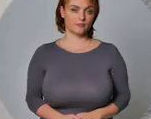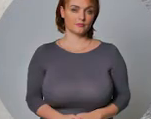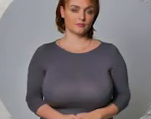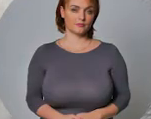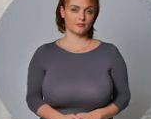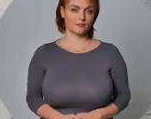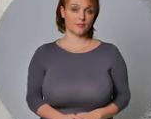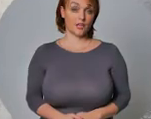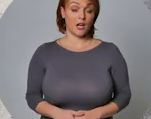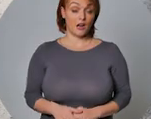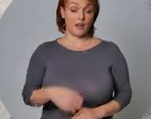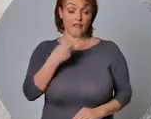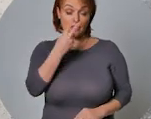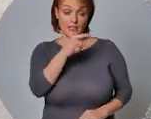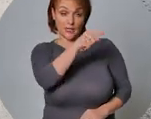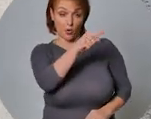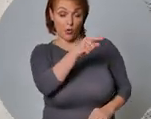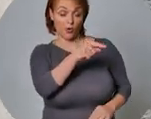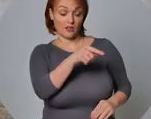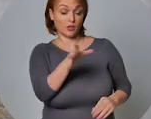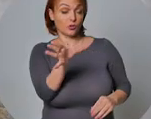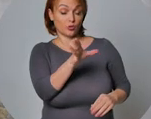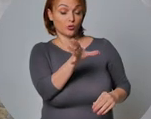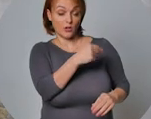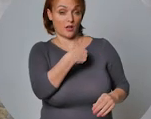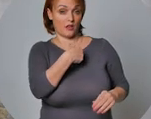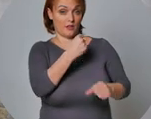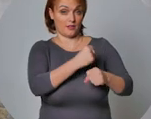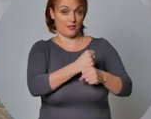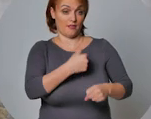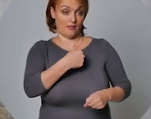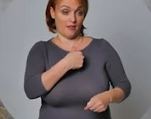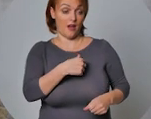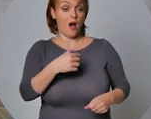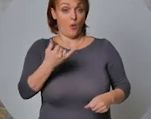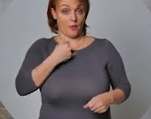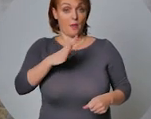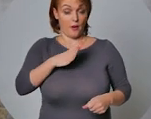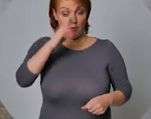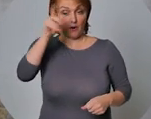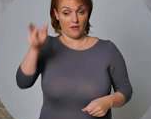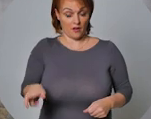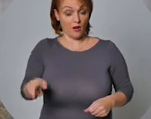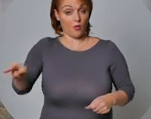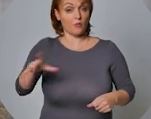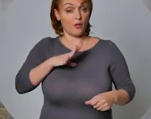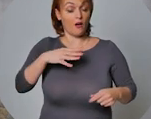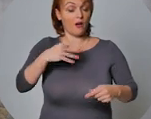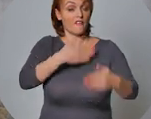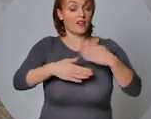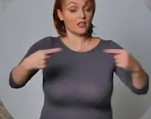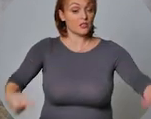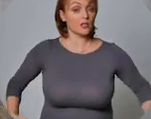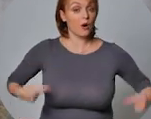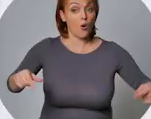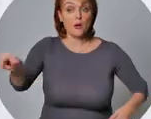Tătă treaba asta e care o vedeți acolo, tătă trasă din mine. Eu am avut aici un băiat, tot în scaunul cu rotile, apeacă el singur pe